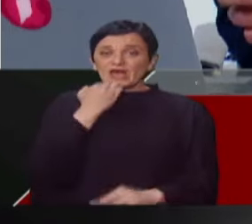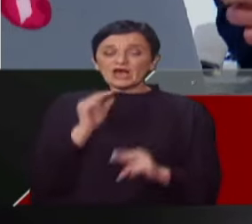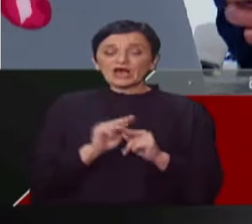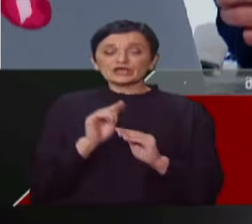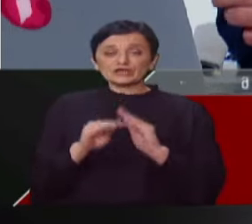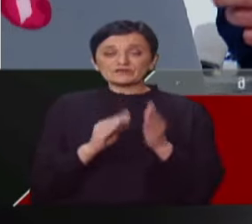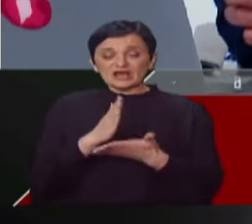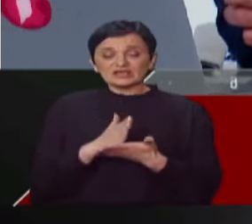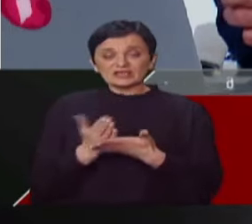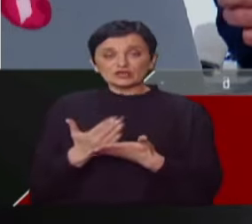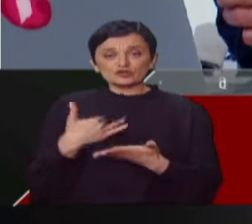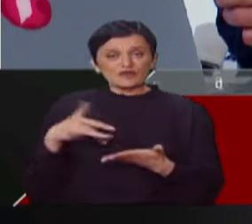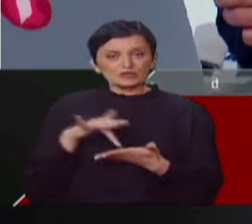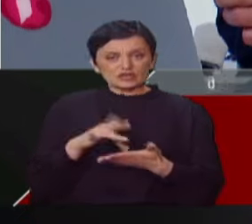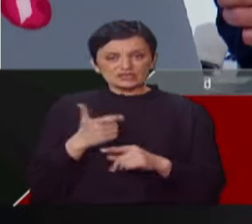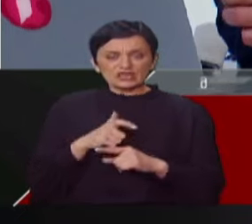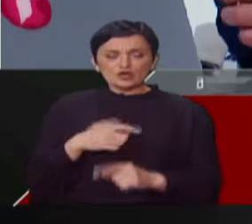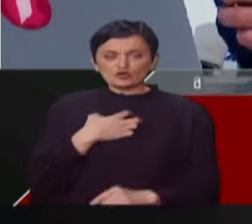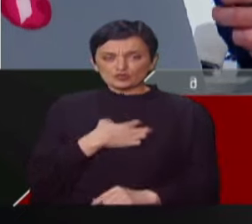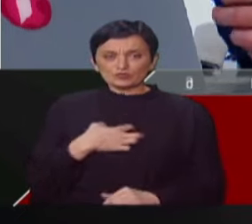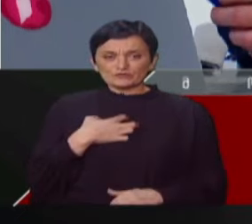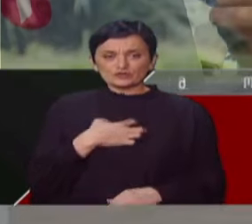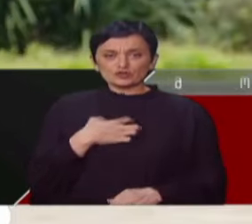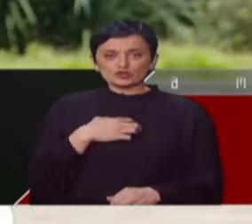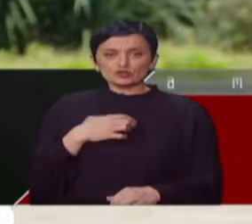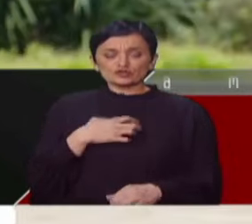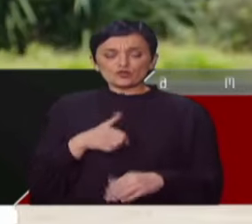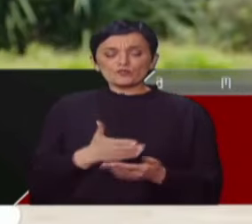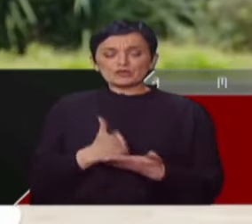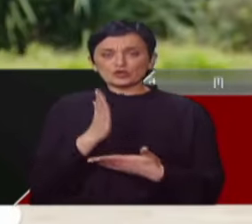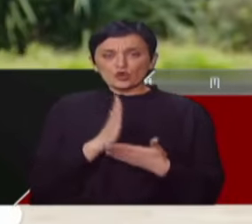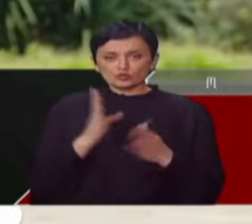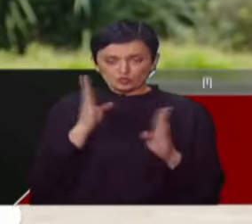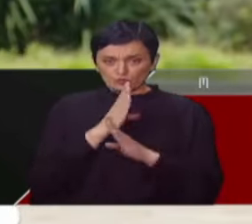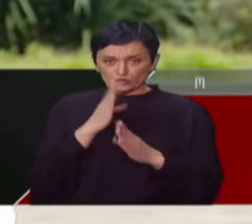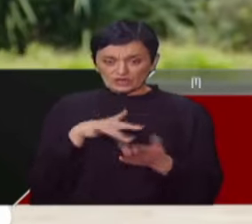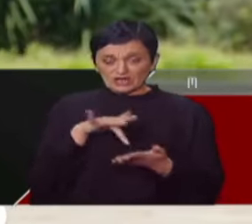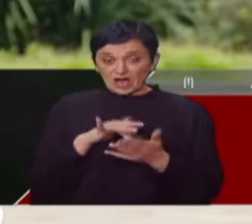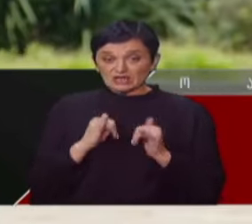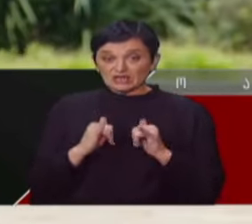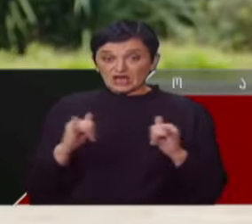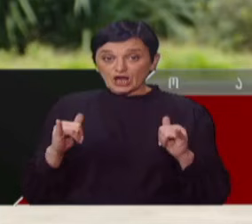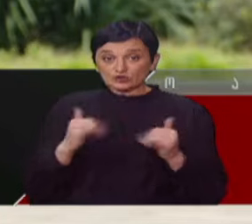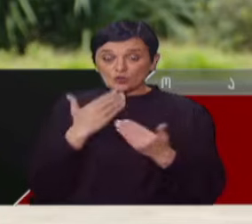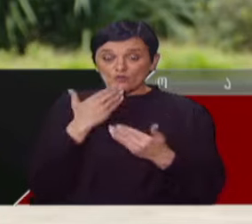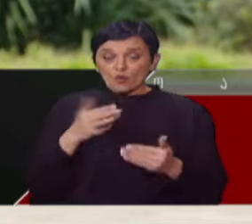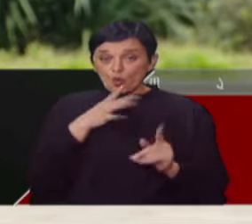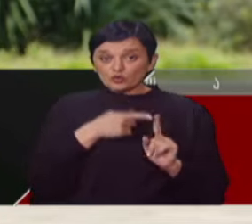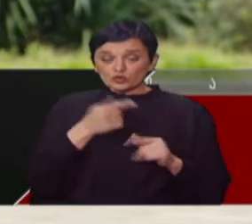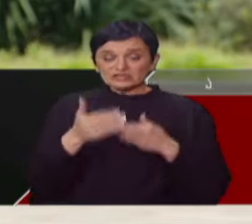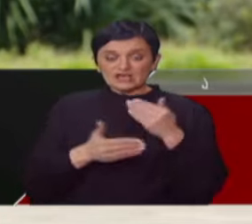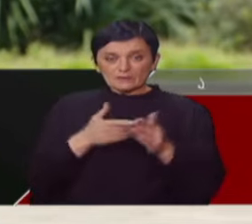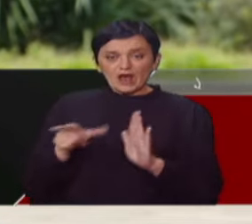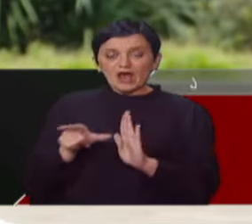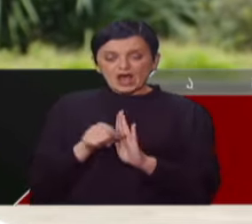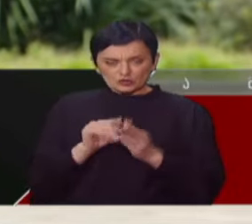Infrastrukturuli natsili chveni khalakis zalyan mishnelovani prioriteti aris bunebrevia khalakis gamvitarebasa da bolodroindel zarmatayebtan ertat